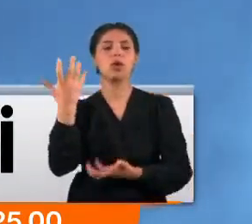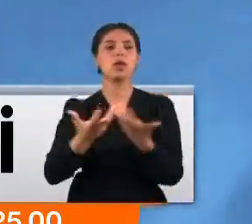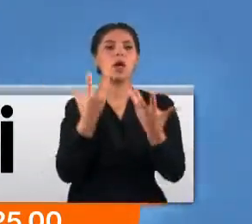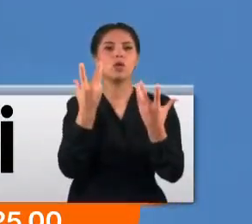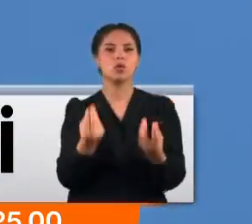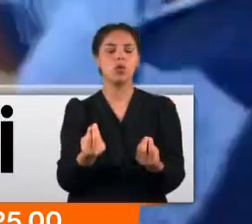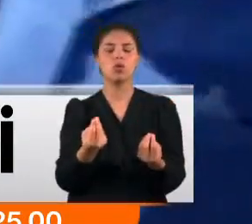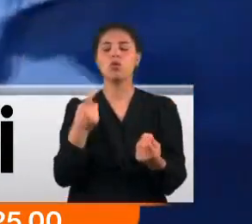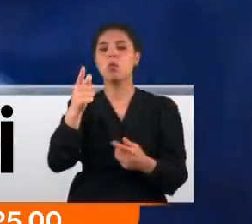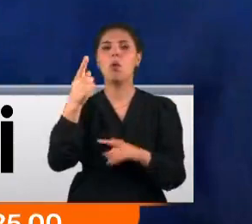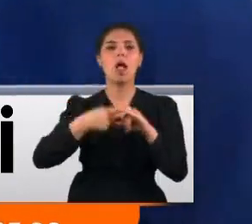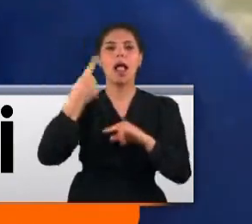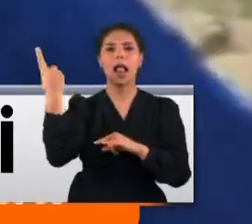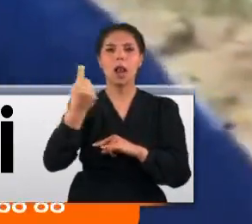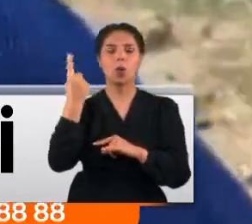üstüne sorti yaptı.